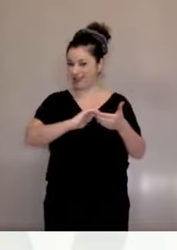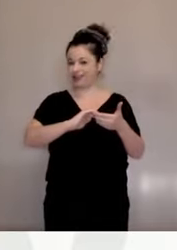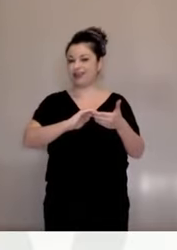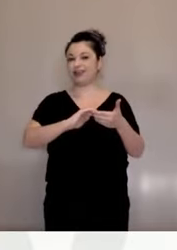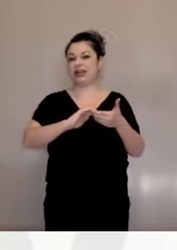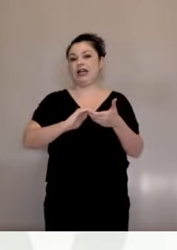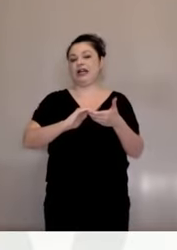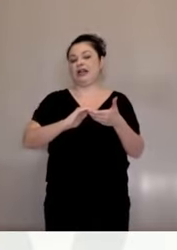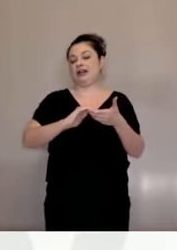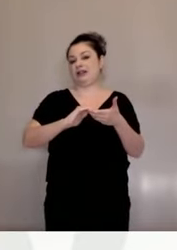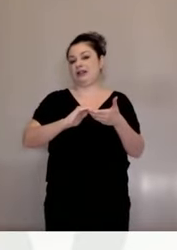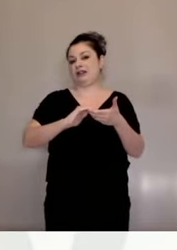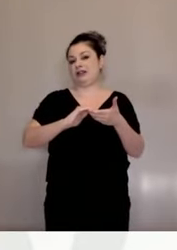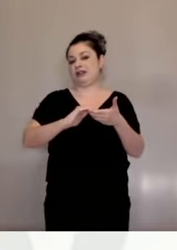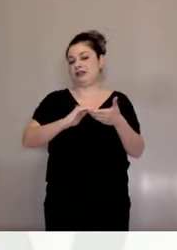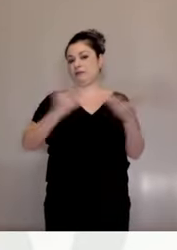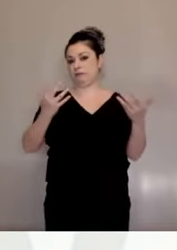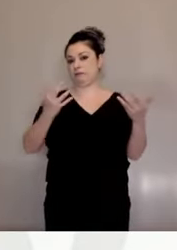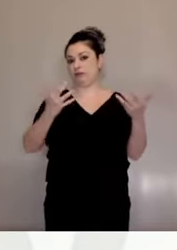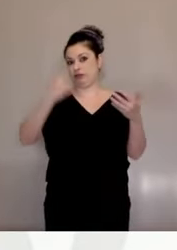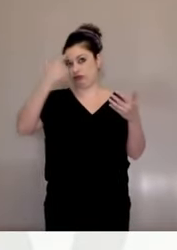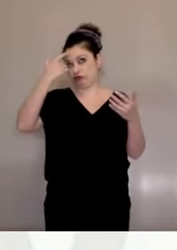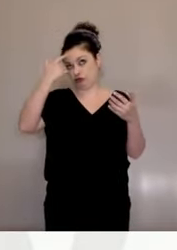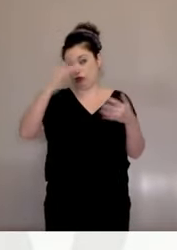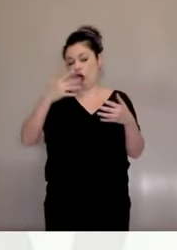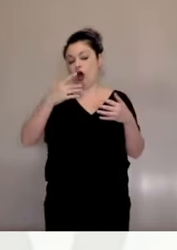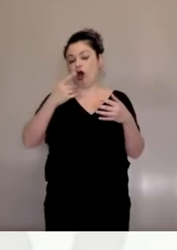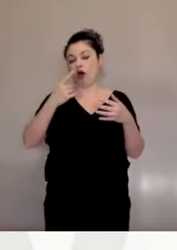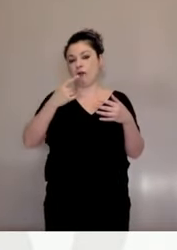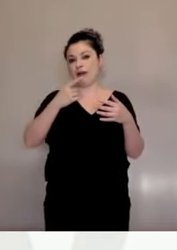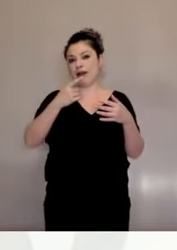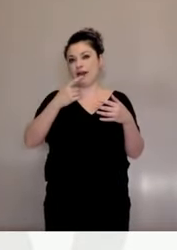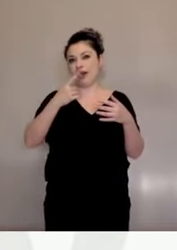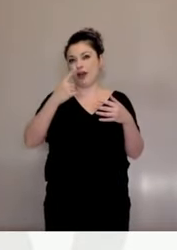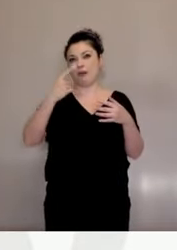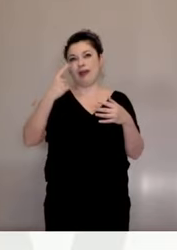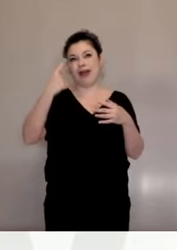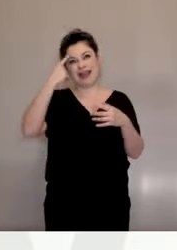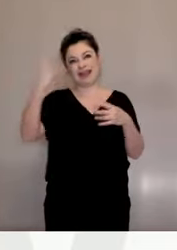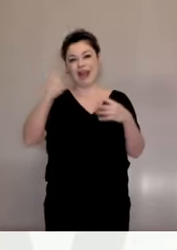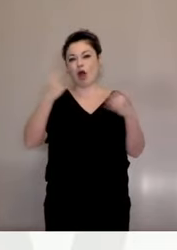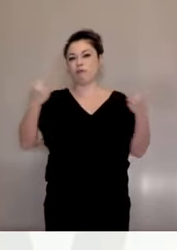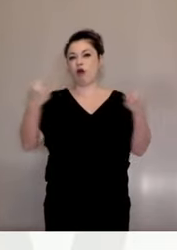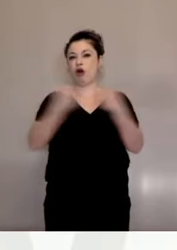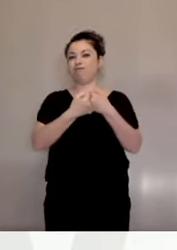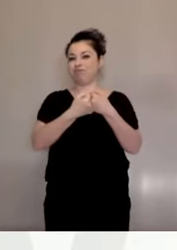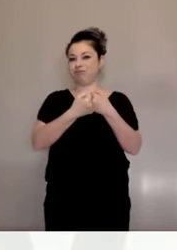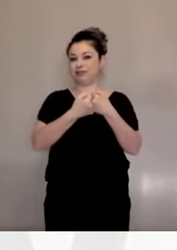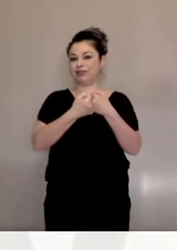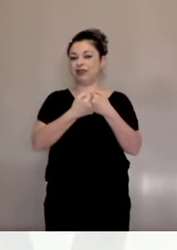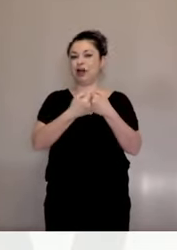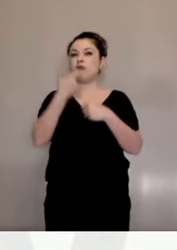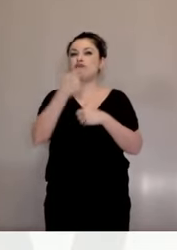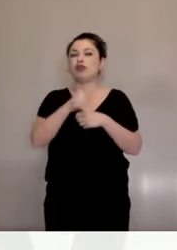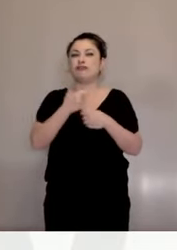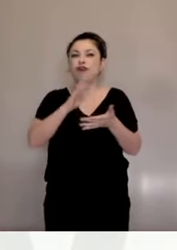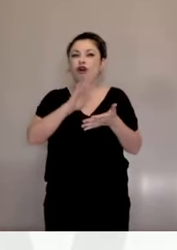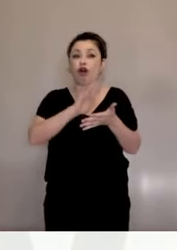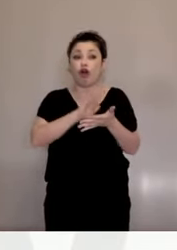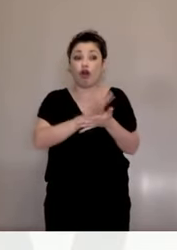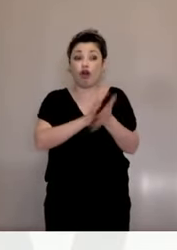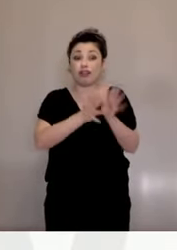come sapete che è un'idea contraddittoria in Rousseau, perché come si fa un contratto